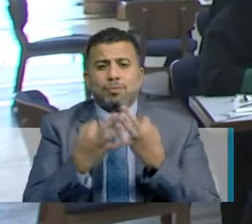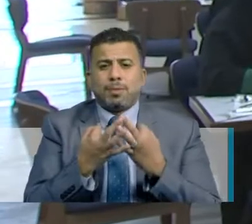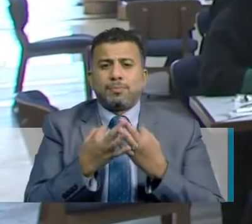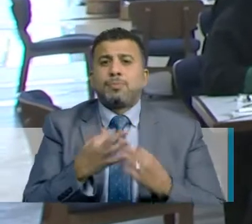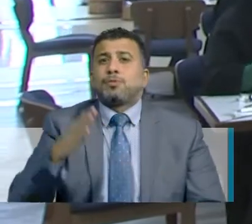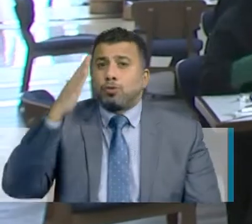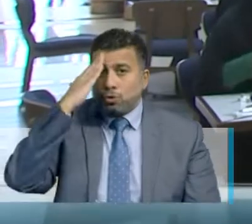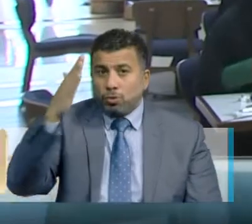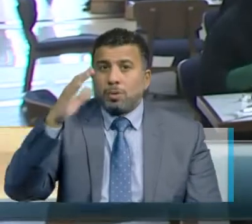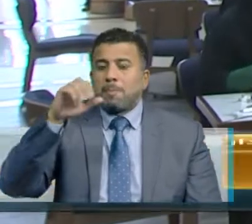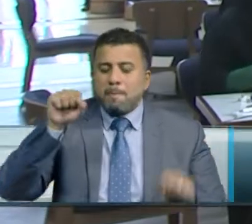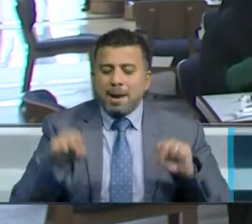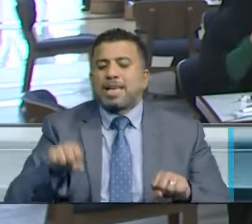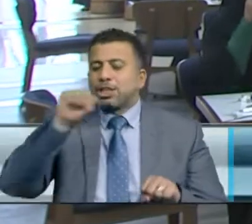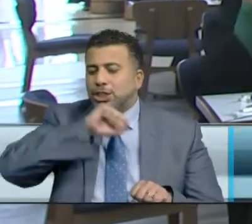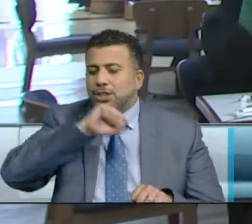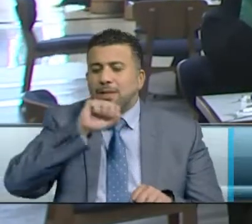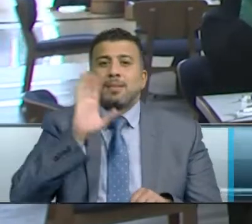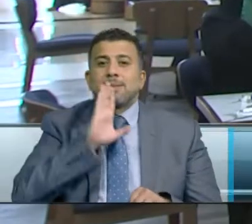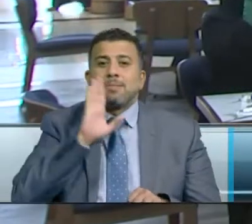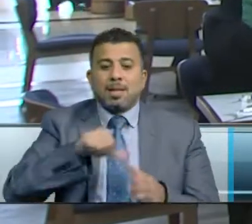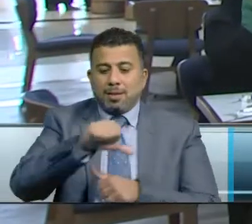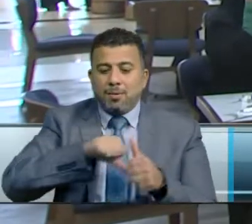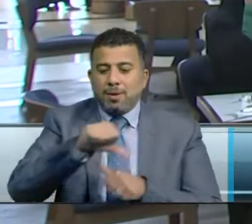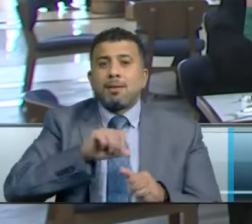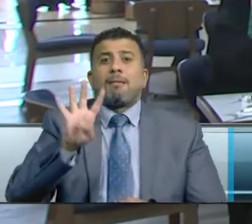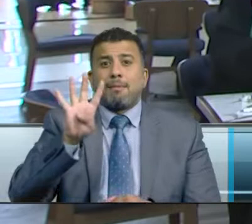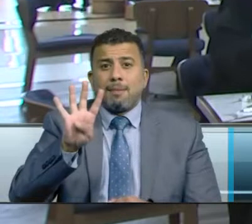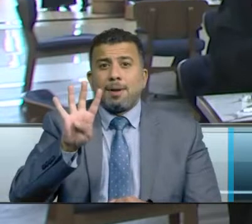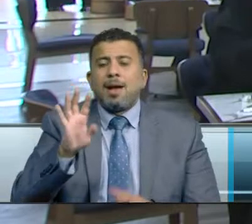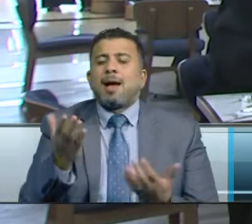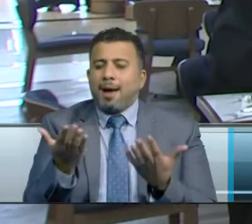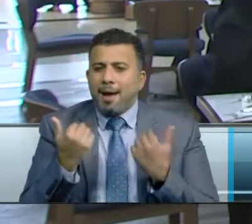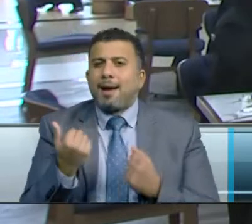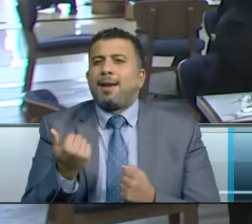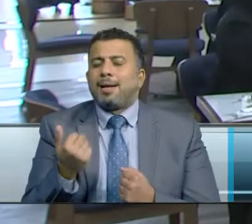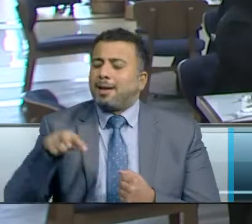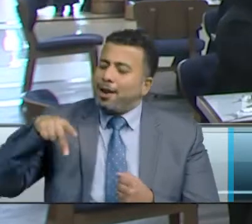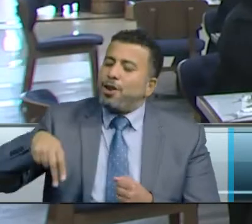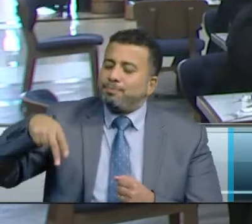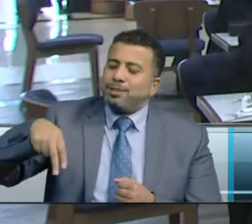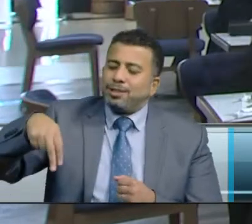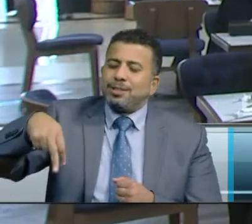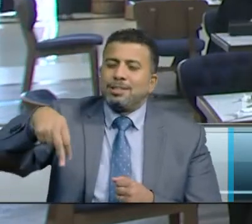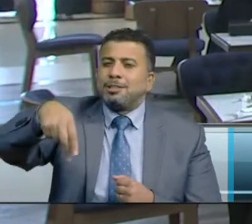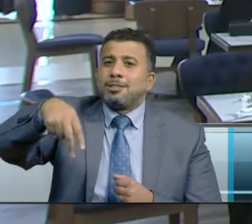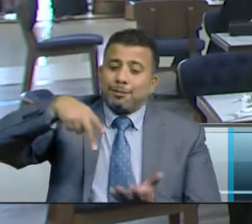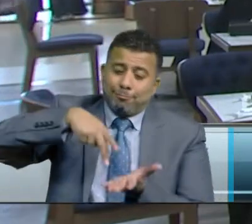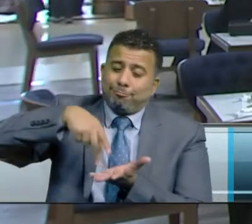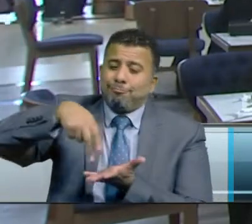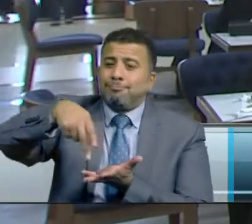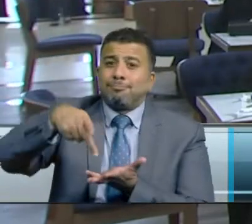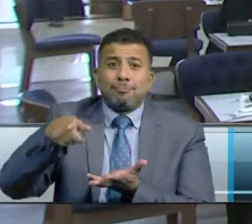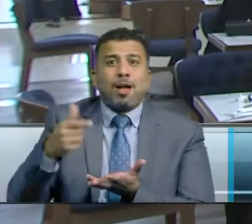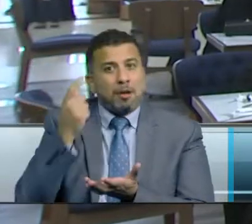نشكر مجلس الشارقة للتعليم في دورتها الرابعة خلنا نمشي، وهذه المبادرة حقيقة مبادرة جميلة